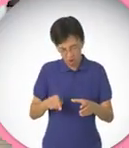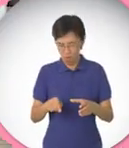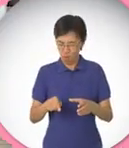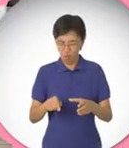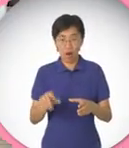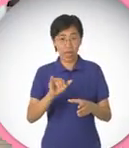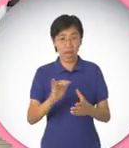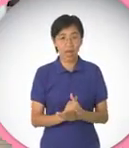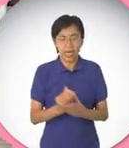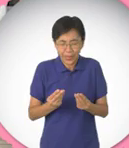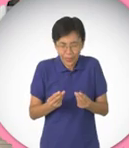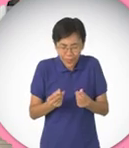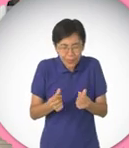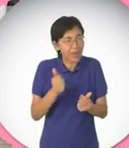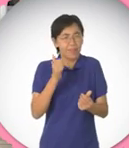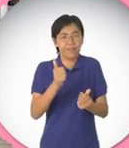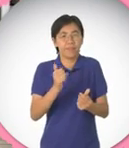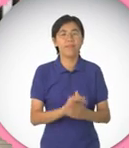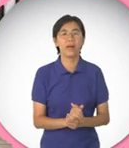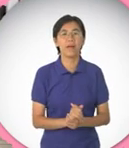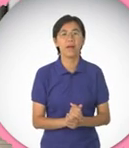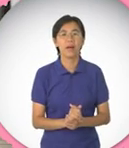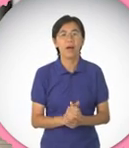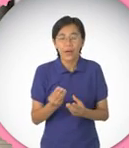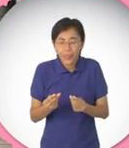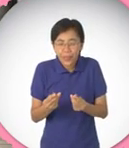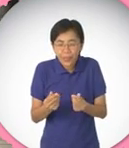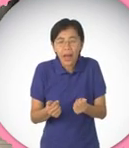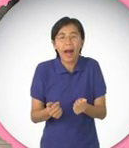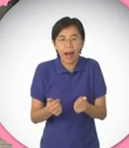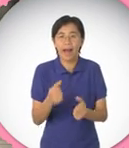ถ้ามันเนียนมากๆเลยเนี่ยนะคะลองขึงดูจะได ้ครับ ค่ะ